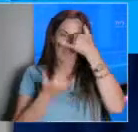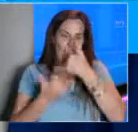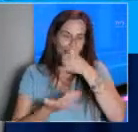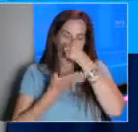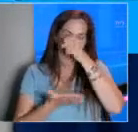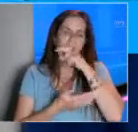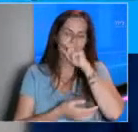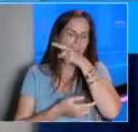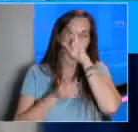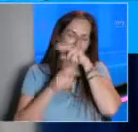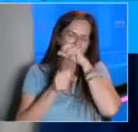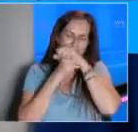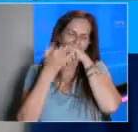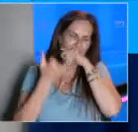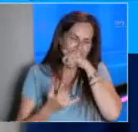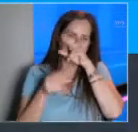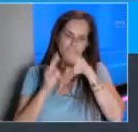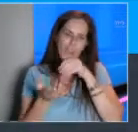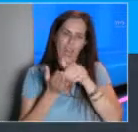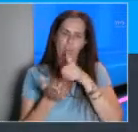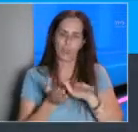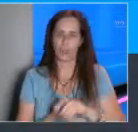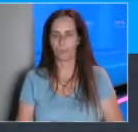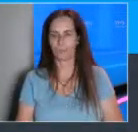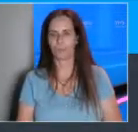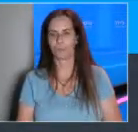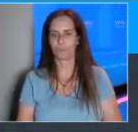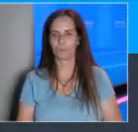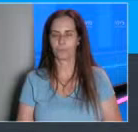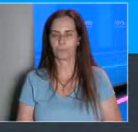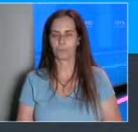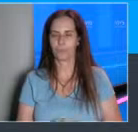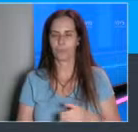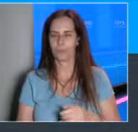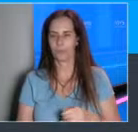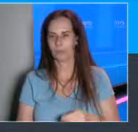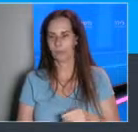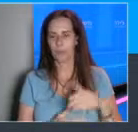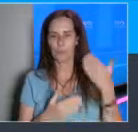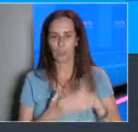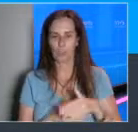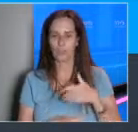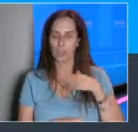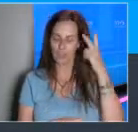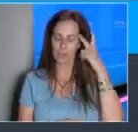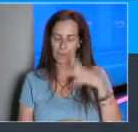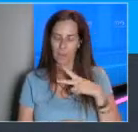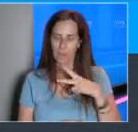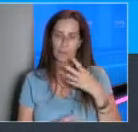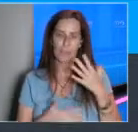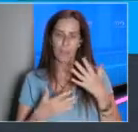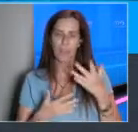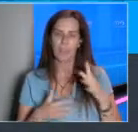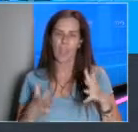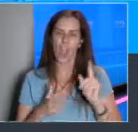תקציב חד שנתי, אפשר למצוא ואפשר להמשיך הלאה. ואתה יודע, תראה, אני אגיד לך, בסופו של דבר אני מבין באיזשהו מקום